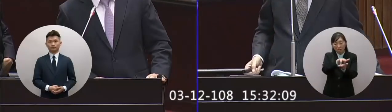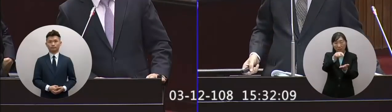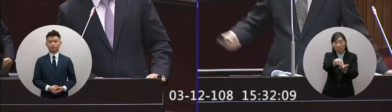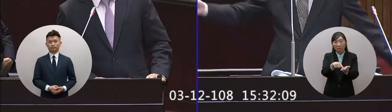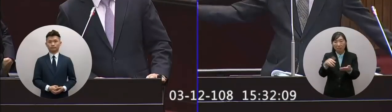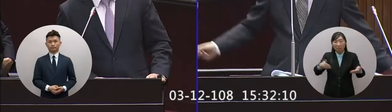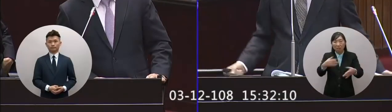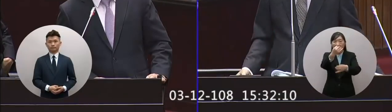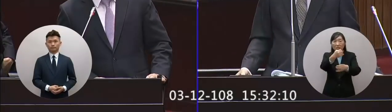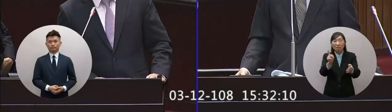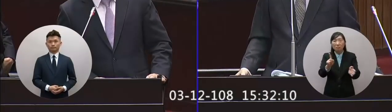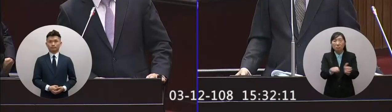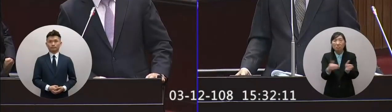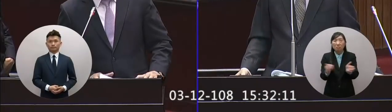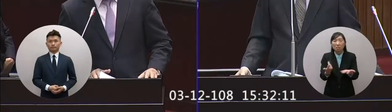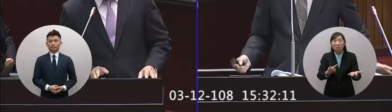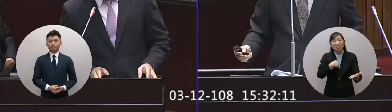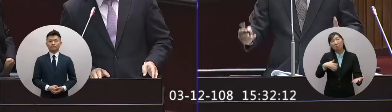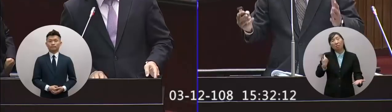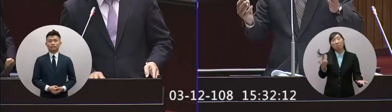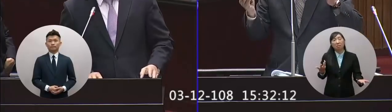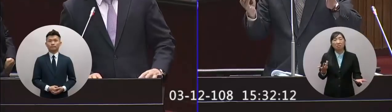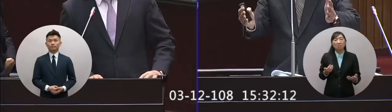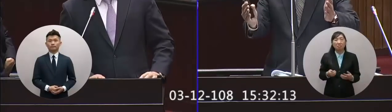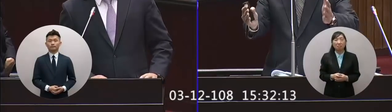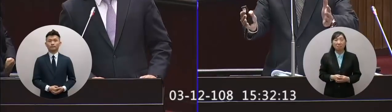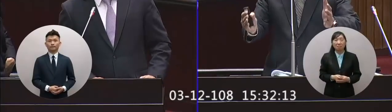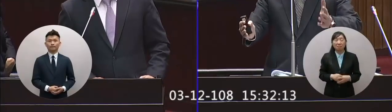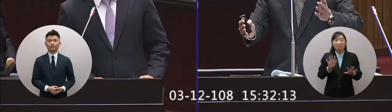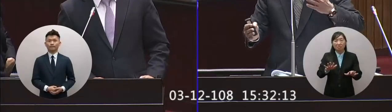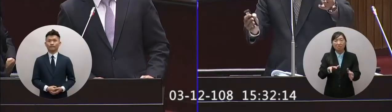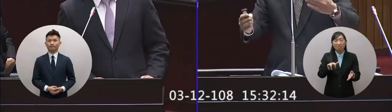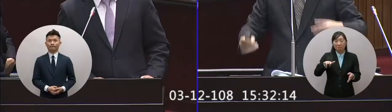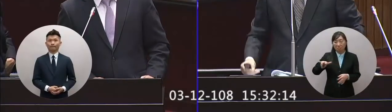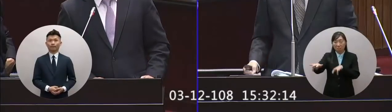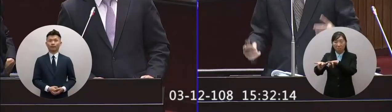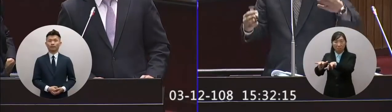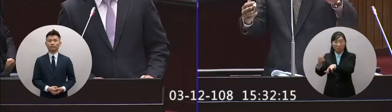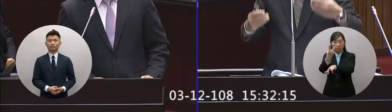完工啊？看不到啊！啊，你现在光